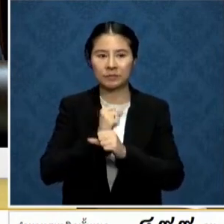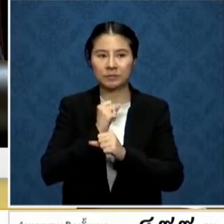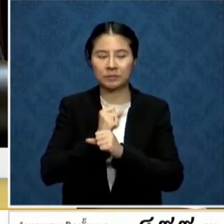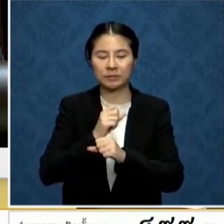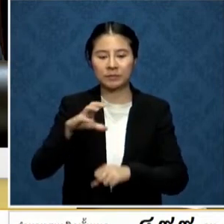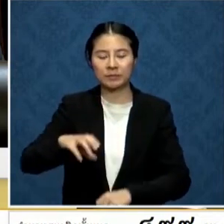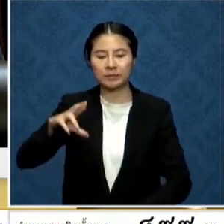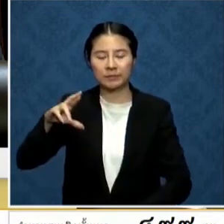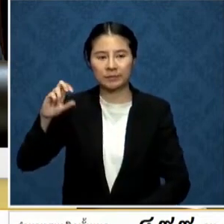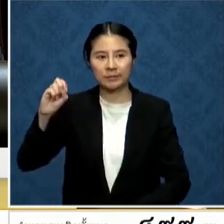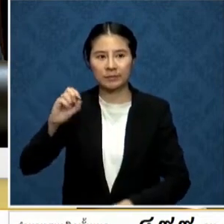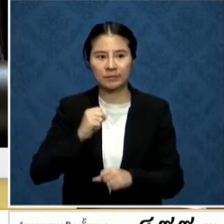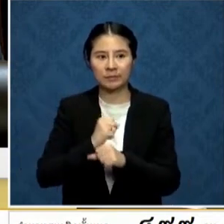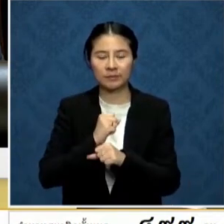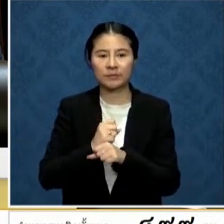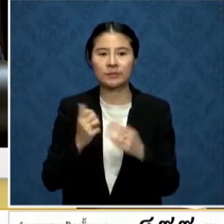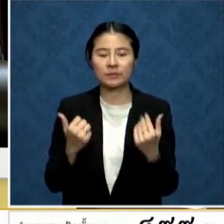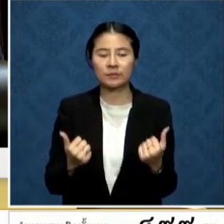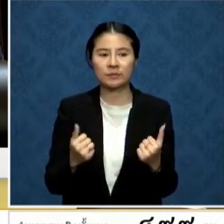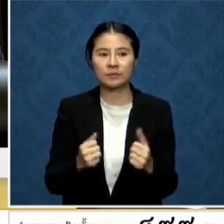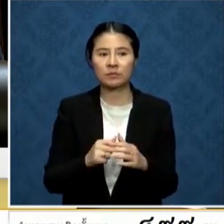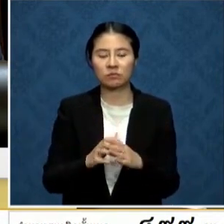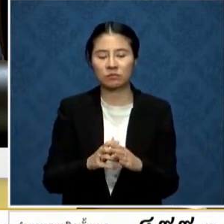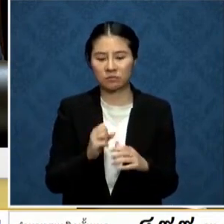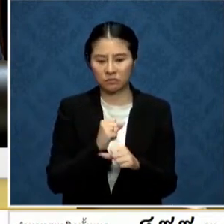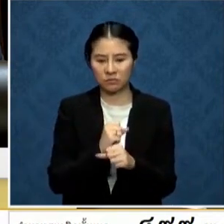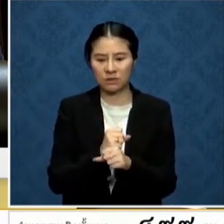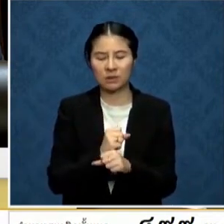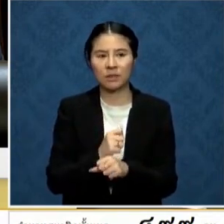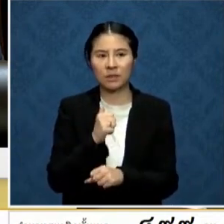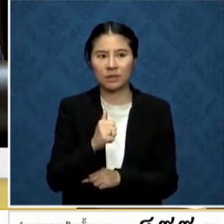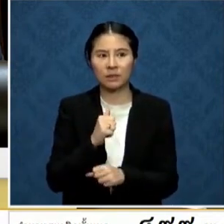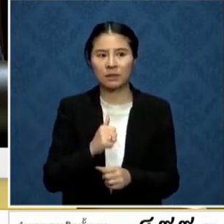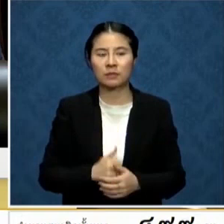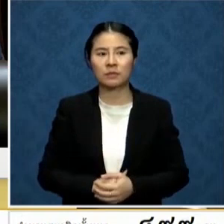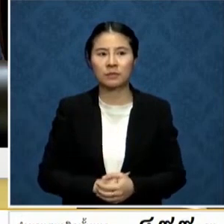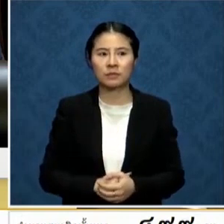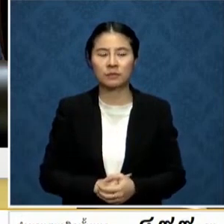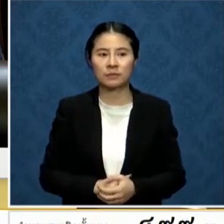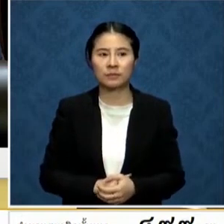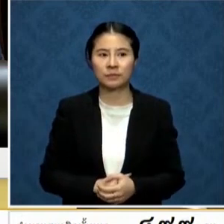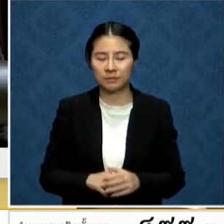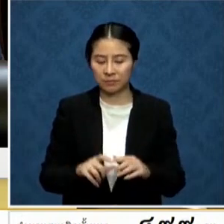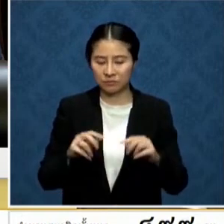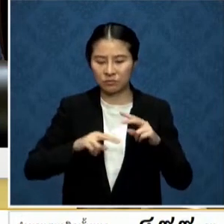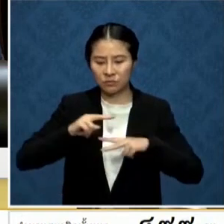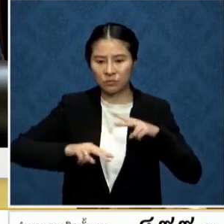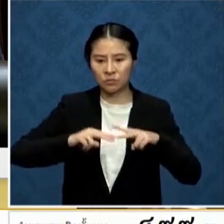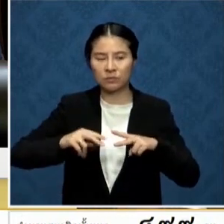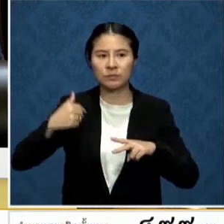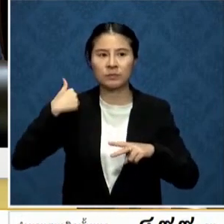สภาก้าวหน้าของสภาชุดนี้และเราควรที่จะทำให้ดีอย่างยิ่งอย่าไปไปไปบิดบังไม่ให้การตรวจสอบถ่วงดุลเลยนะ